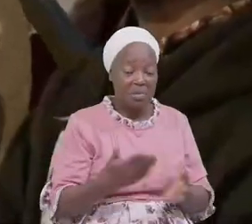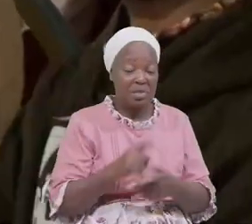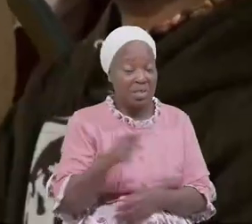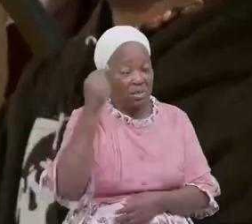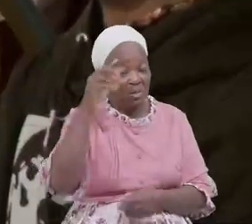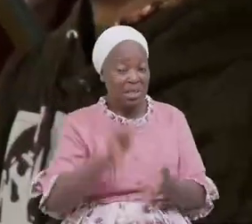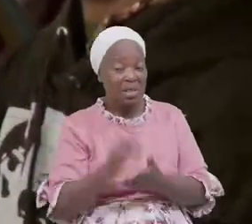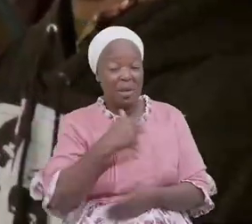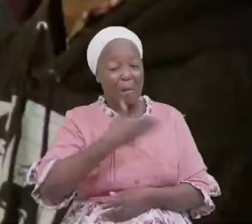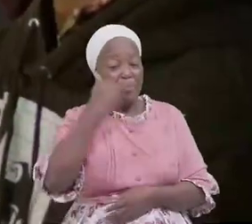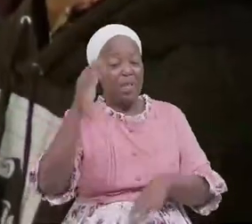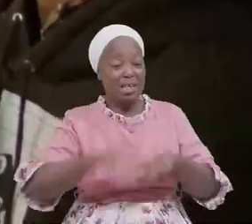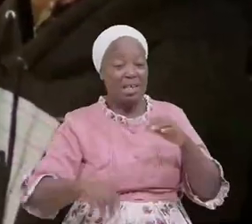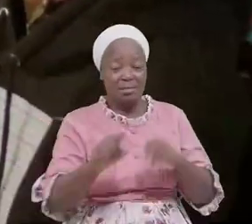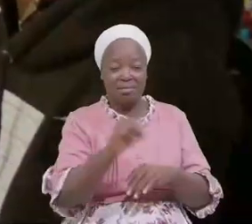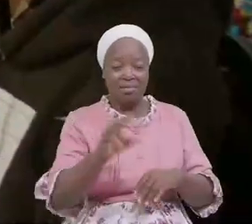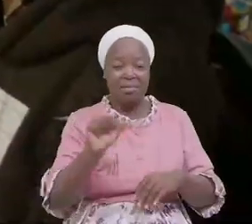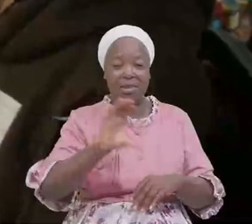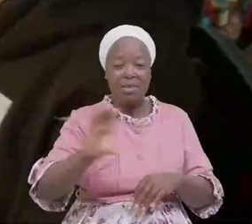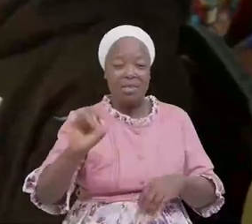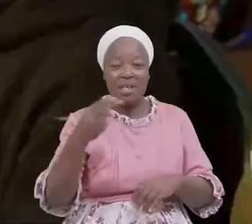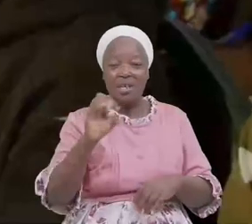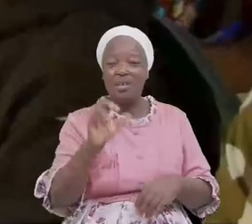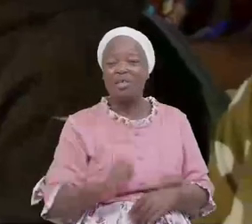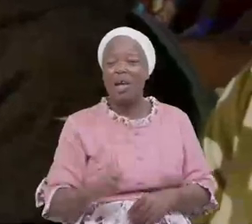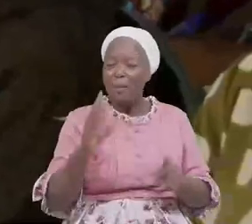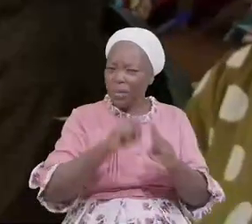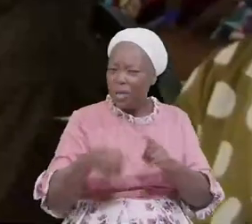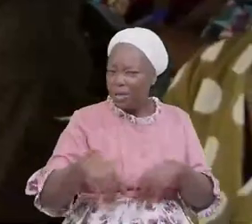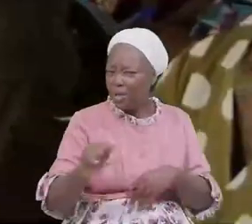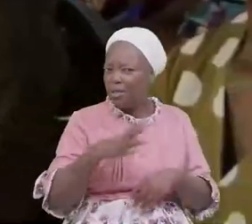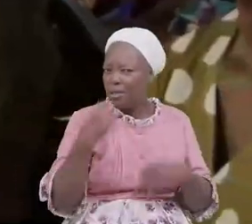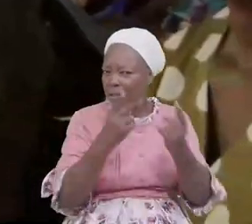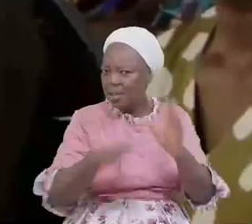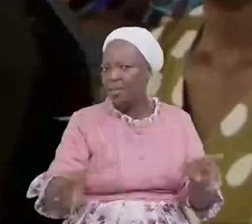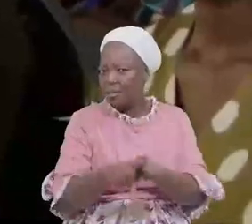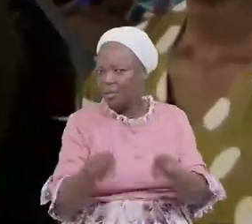Ils pensaient qu'ils étaient meilleurs que Zachée. Mais c'était également des pécheurs.